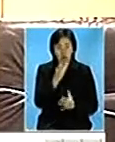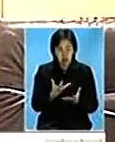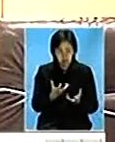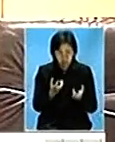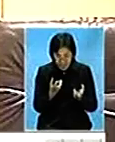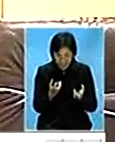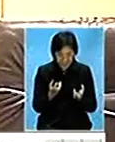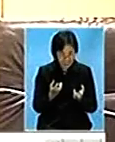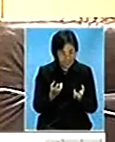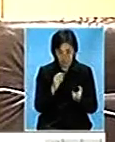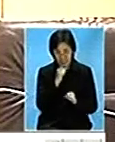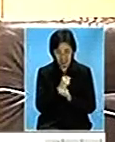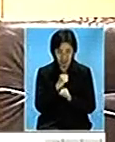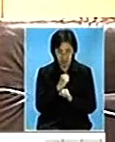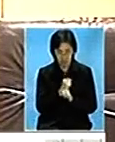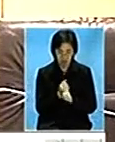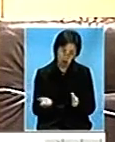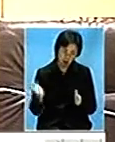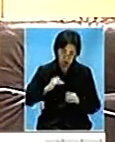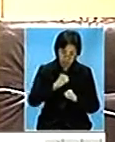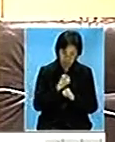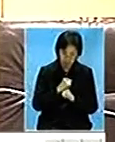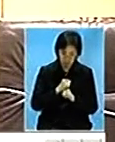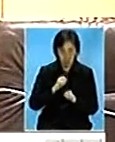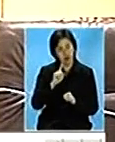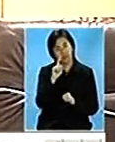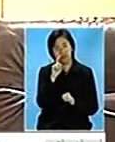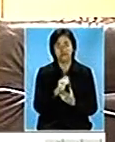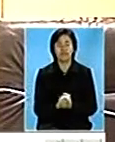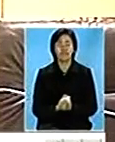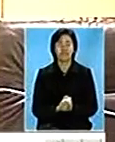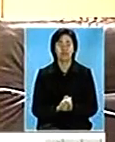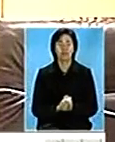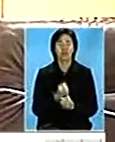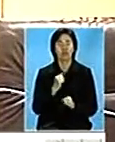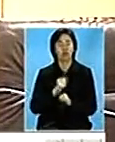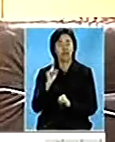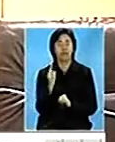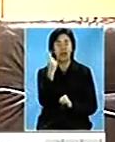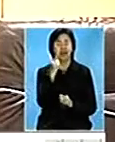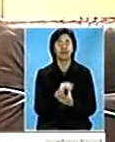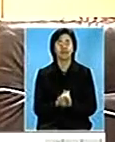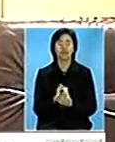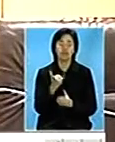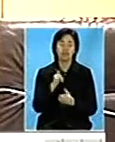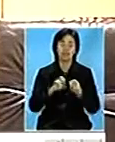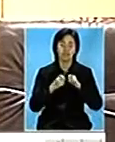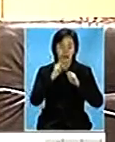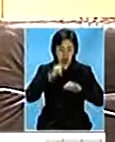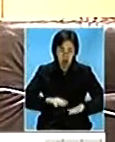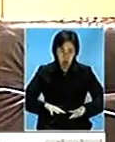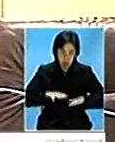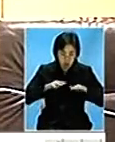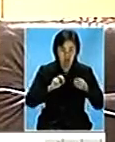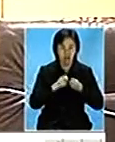กว่าที่จะซ่อมบำรุงตามกำหนดเวลาได้ซึ่งอาจจะเกิดจากอุทกภัยหรือเกิดจาก